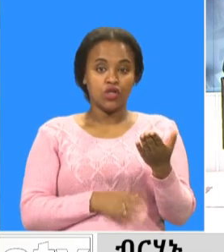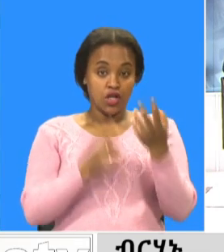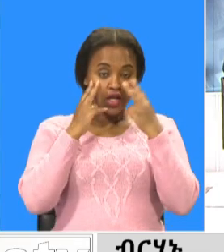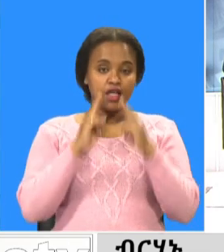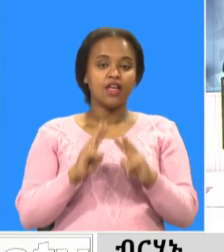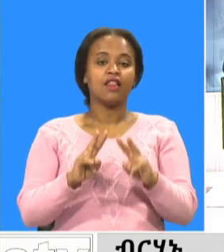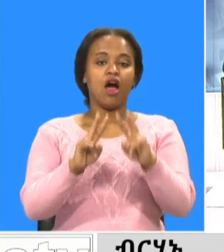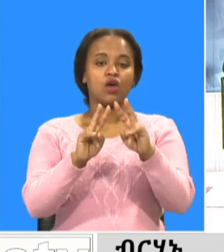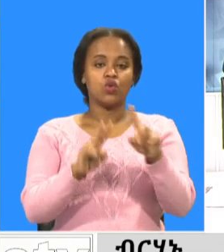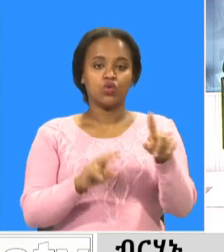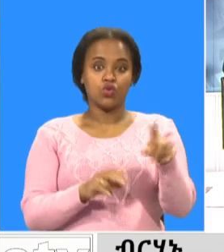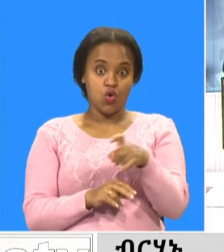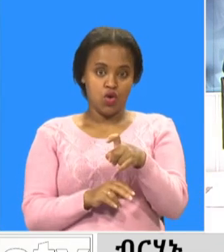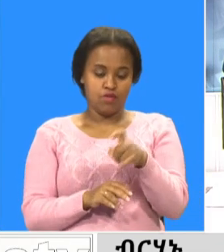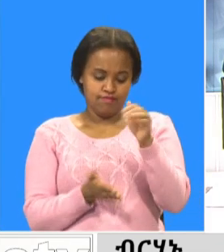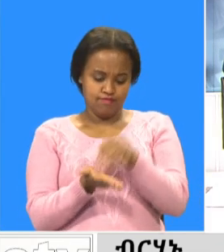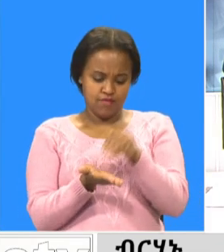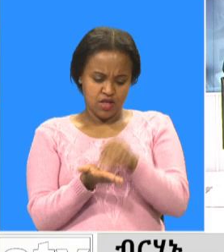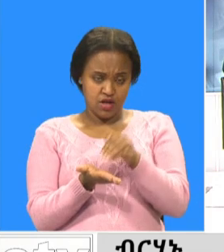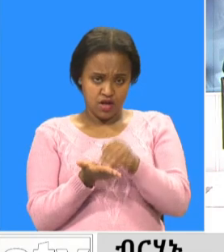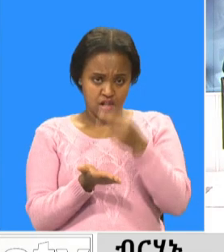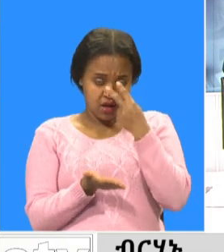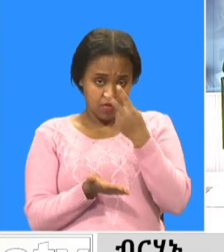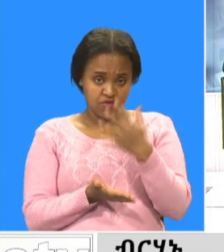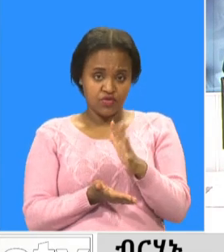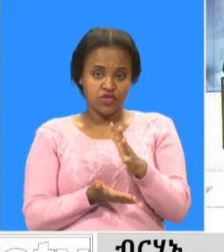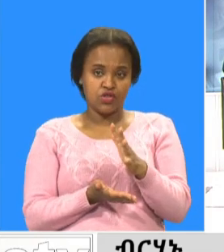እየታዩ ስለሆነ በተደጋጋሚ ነው ያየሁት። ይሄ